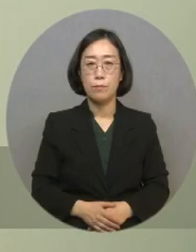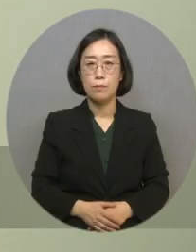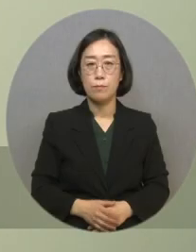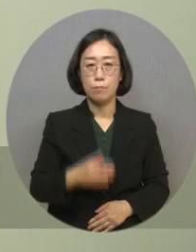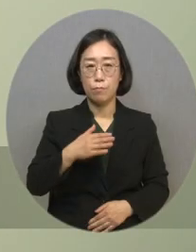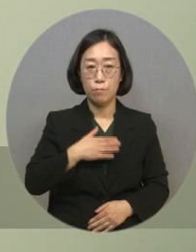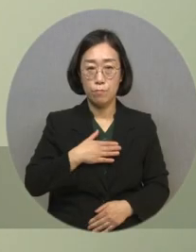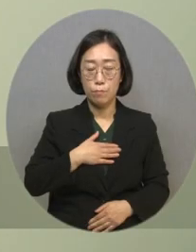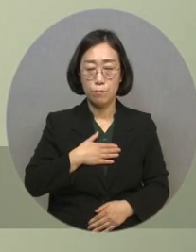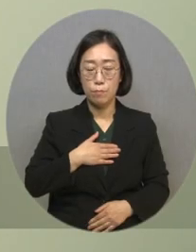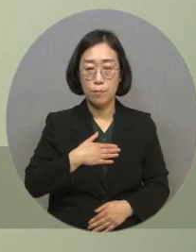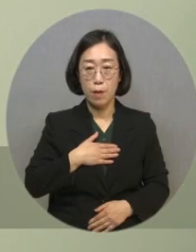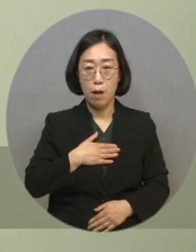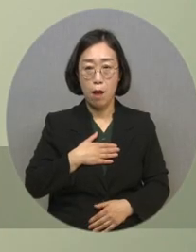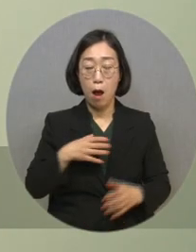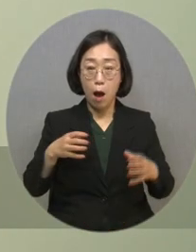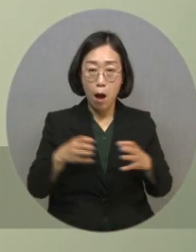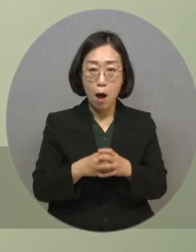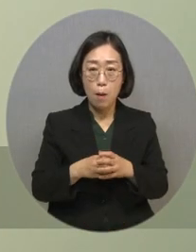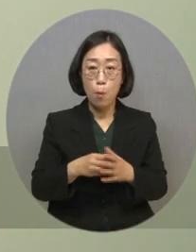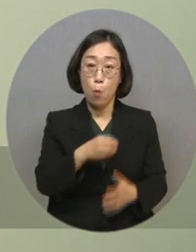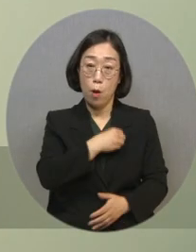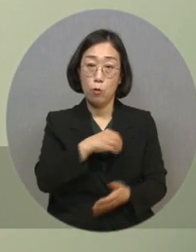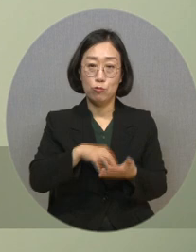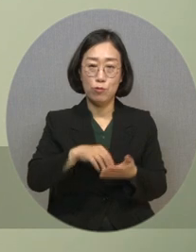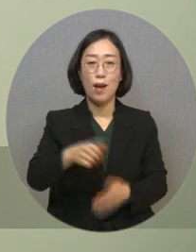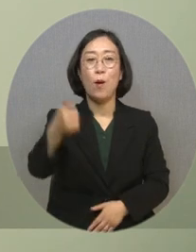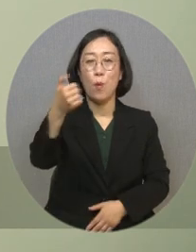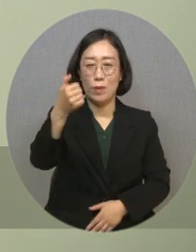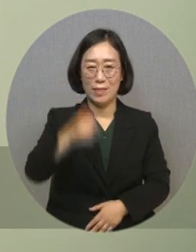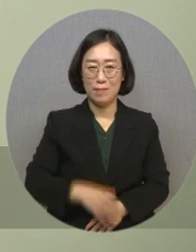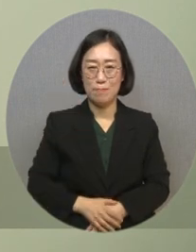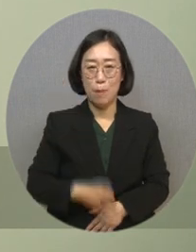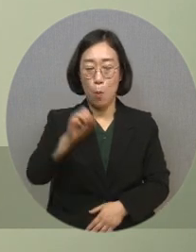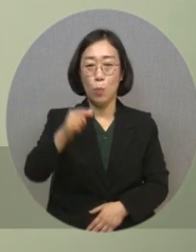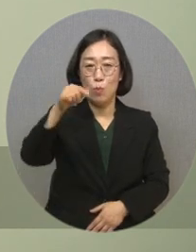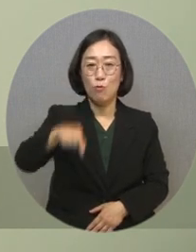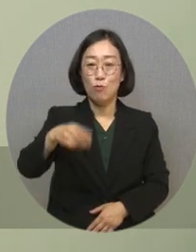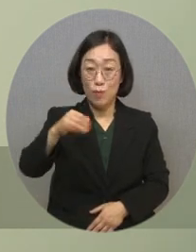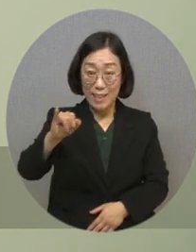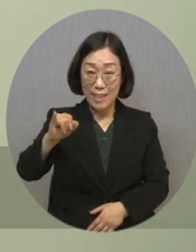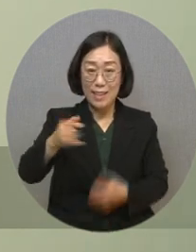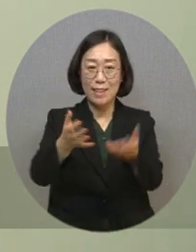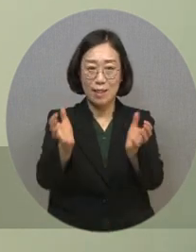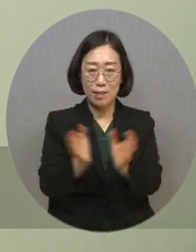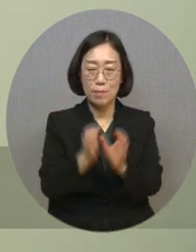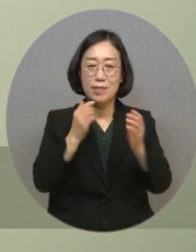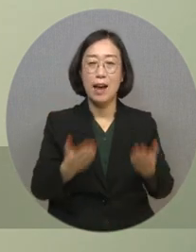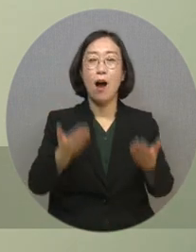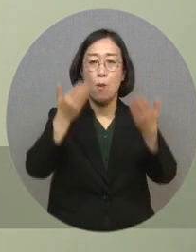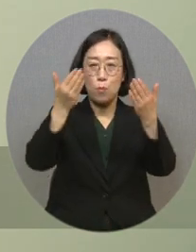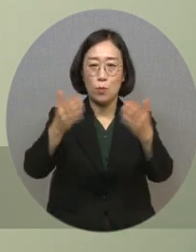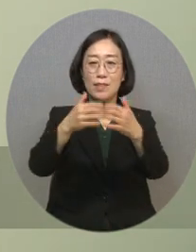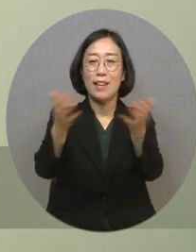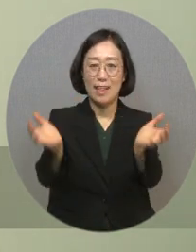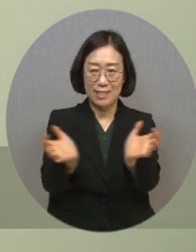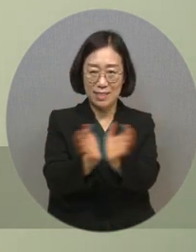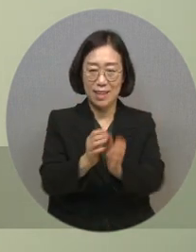저희는 저 포함 회원은 한 50여 명으로 구성되어 있는 오늘이 클럽 단체고요. 저희는 이제 봉사 클럽 단체입니다. 그래서